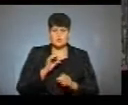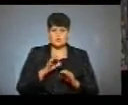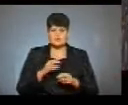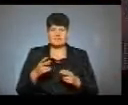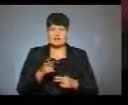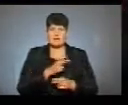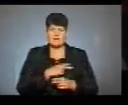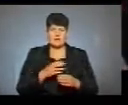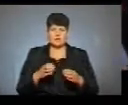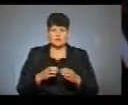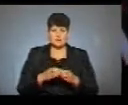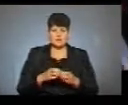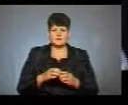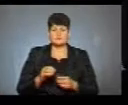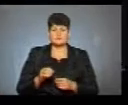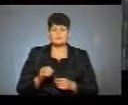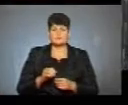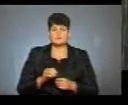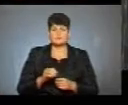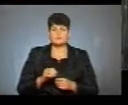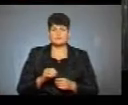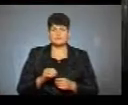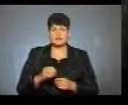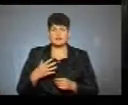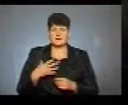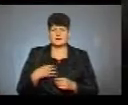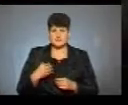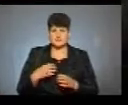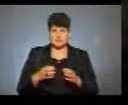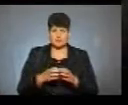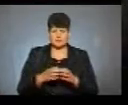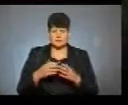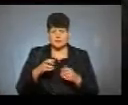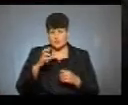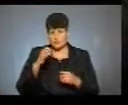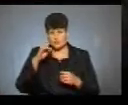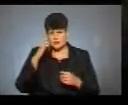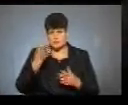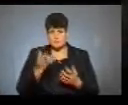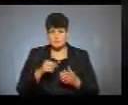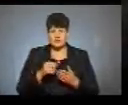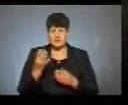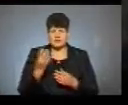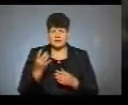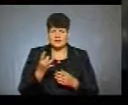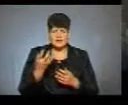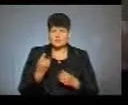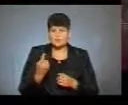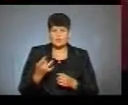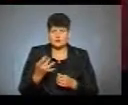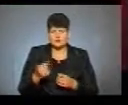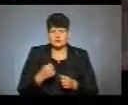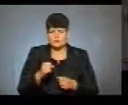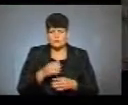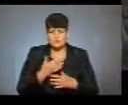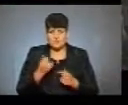цієї команди отець Михайло Цегельський. Львівська, зокрема, команда вже, Богу дякую, за четвертий раз приймає участь, ще ні разу не перемогла. Але